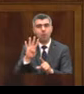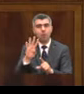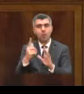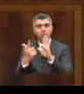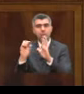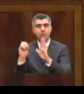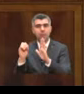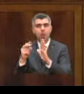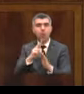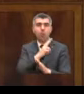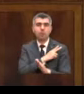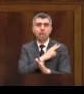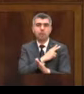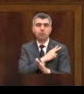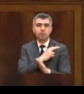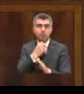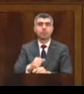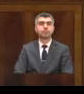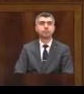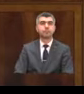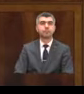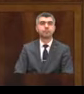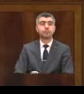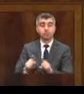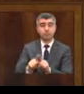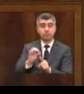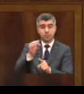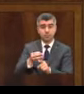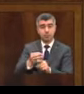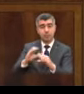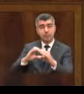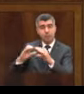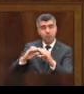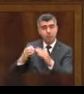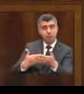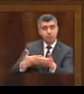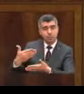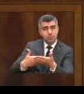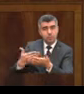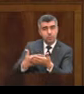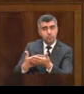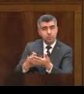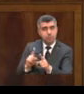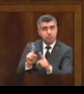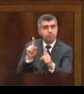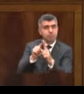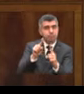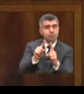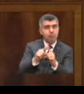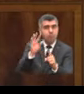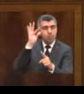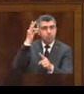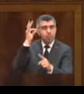إطار المداومة التربوية، تعزيز إرساء خلايا الاتصال والتواصل والتوجيه والإرشاد بالمندوبيات